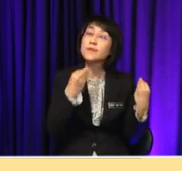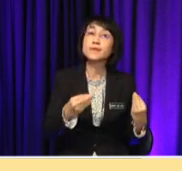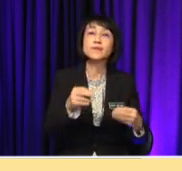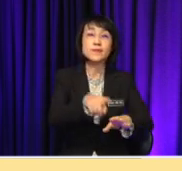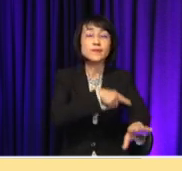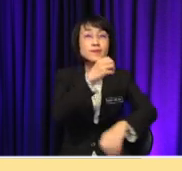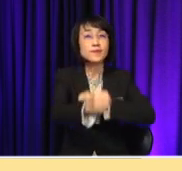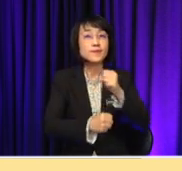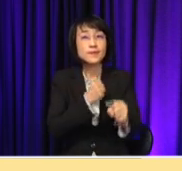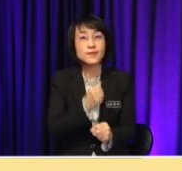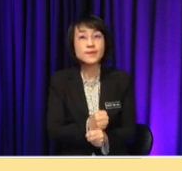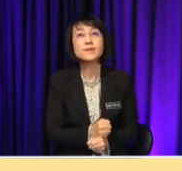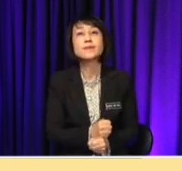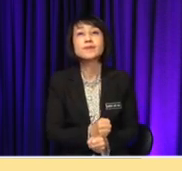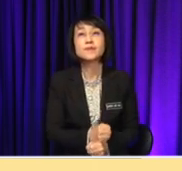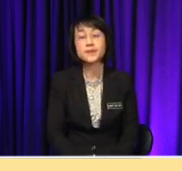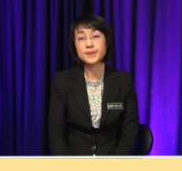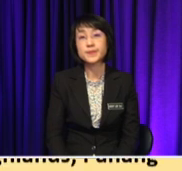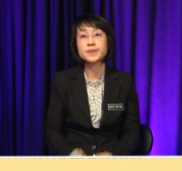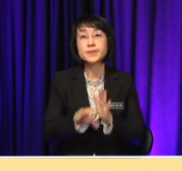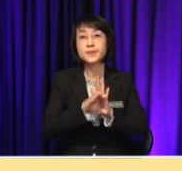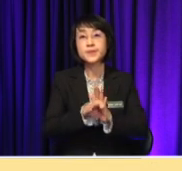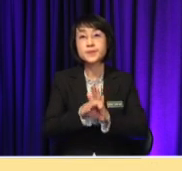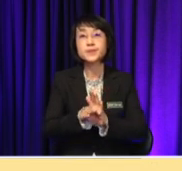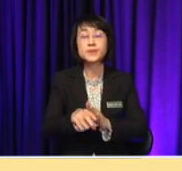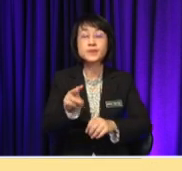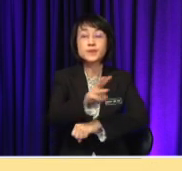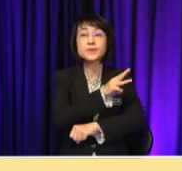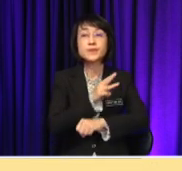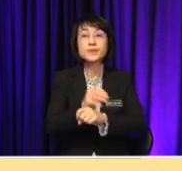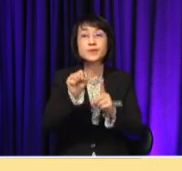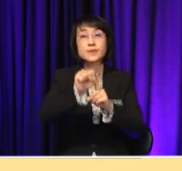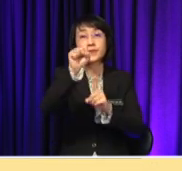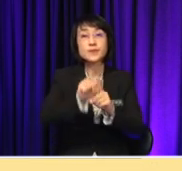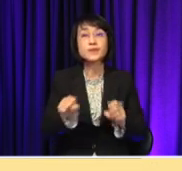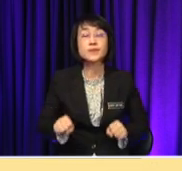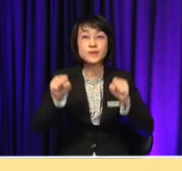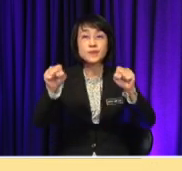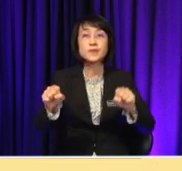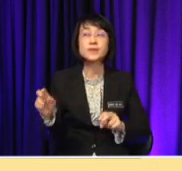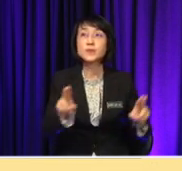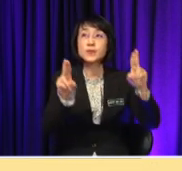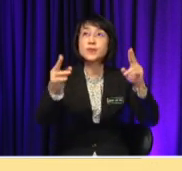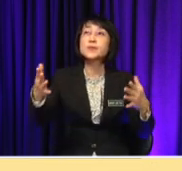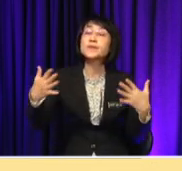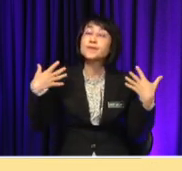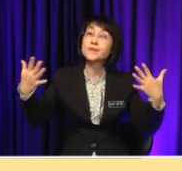tarikan pelacur ke meisei oleh kaos tentara tinggi yang bersuhu sederhana dan udara yang nyaman seperti Thailand